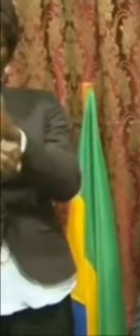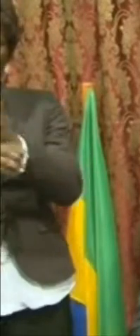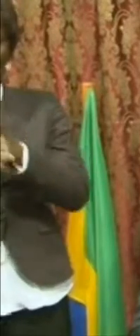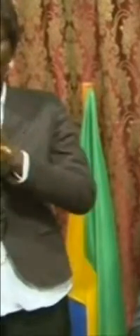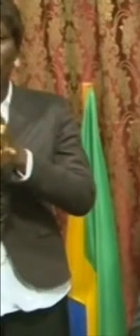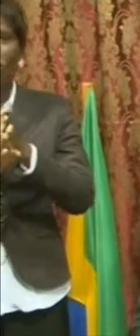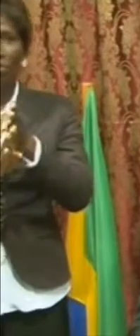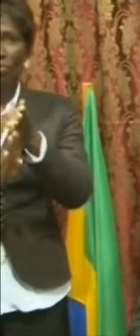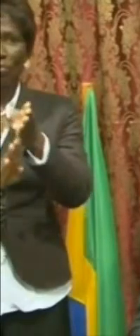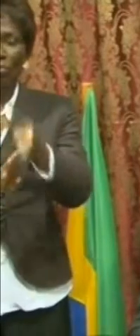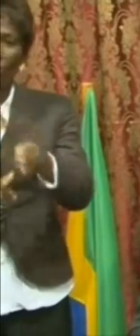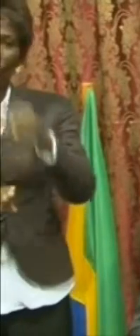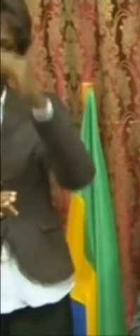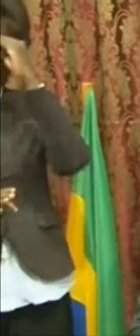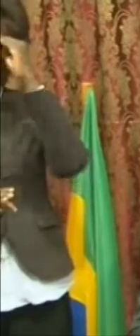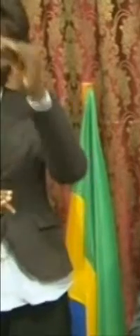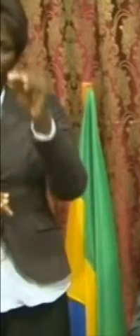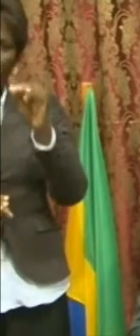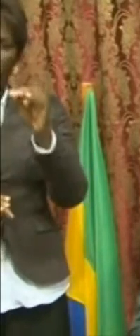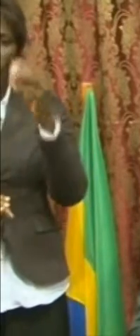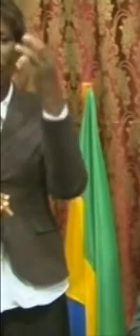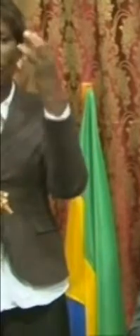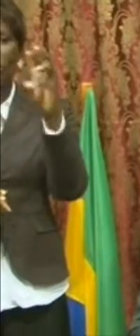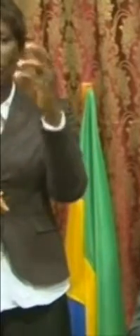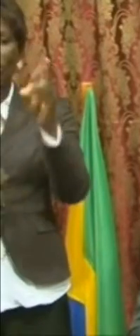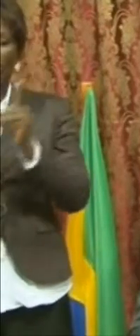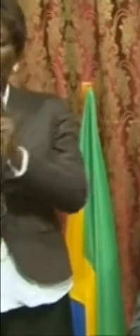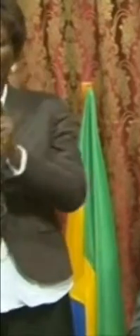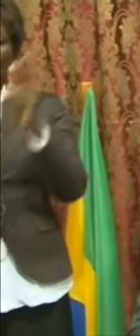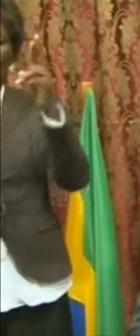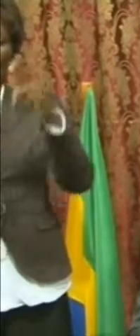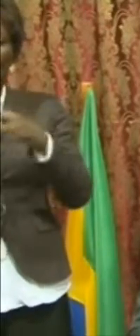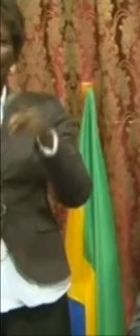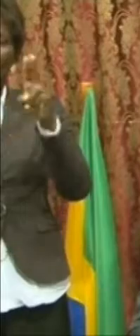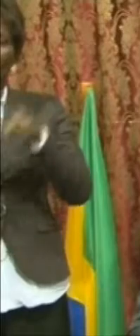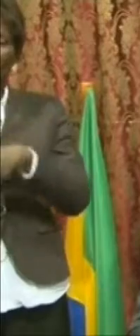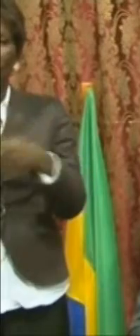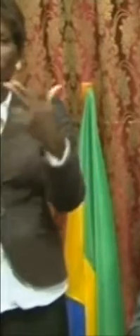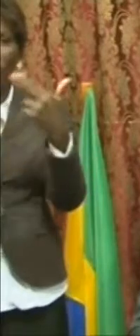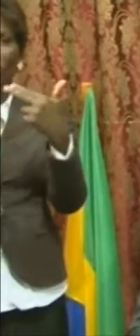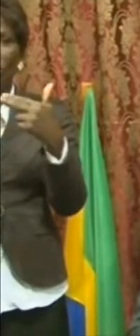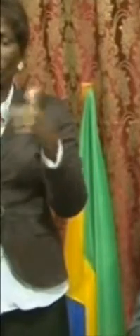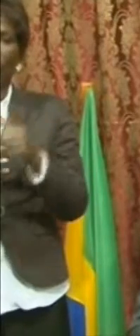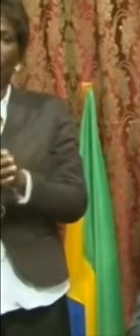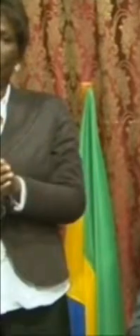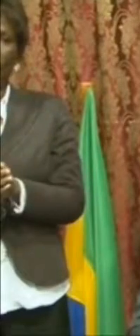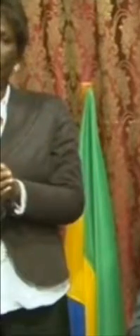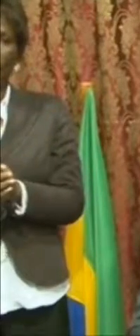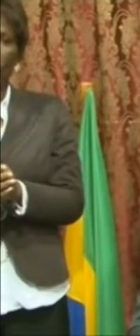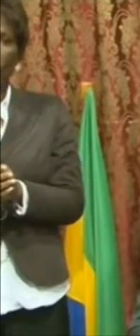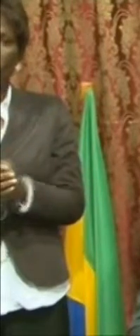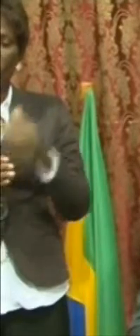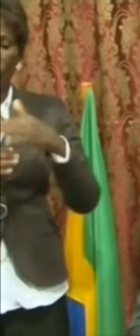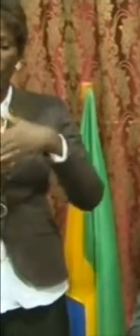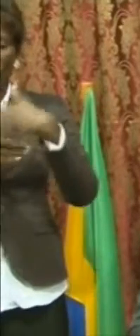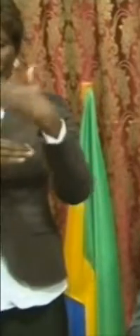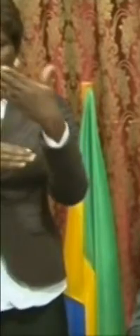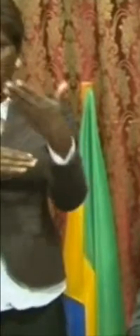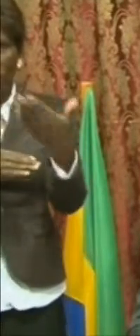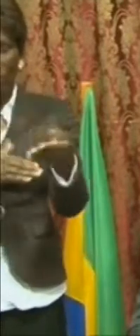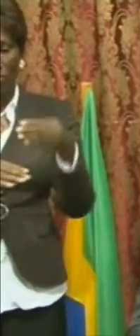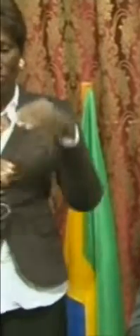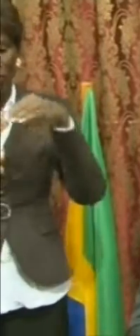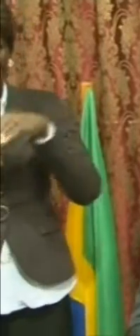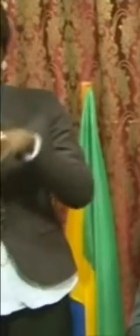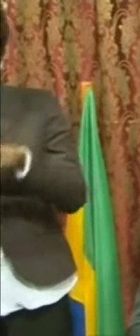Unies le 16 décembre 2013 à son siège de Genève en Suisse, après son entrée remarquable